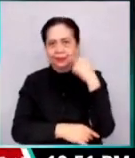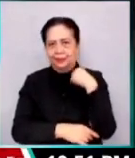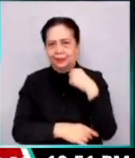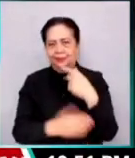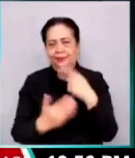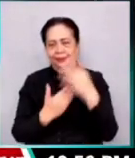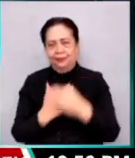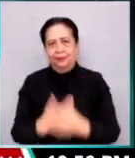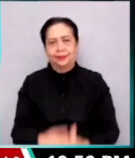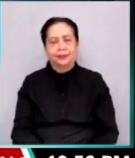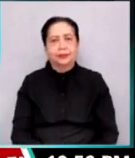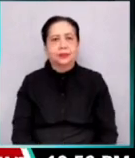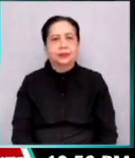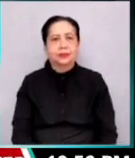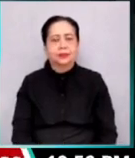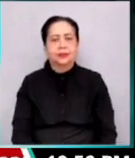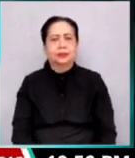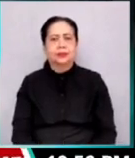Crispin!